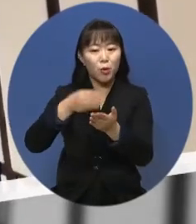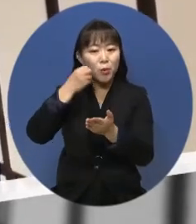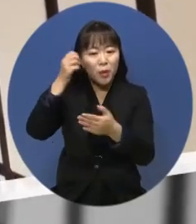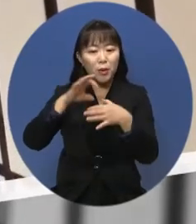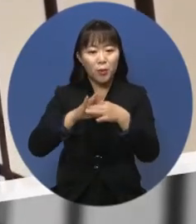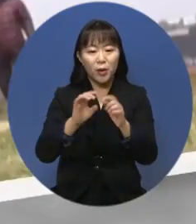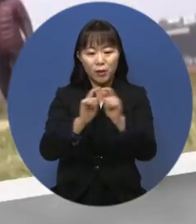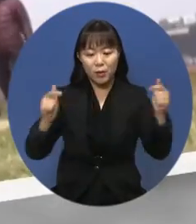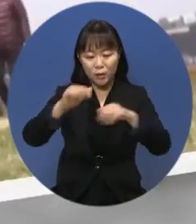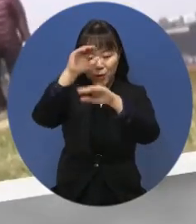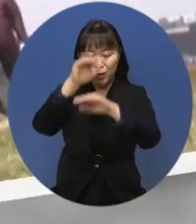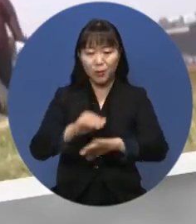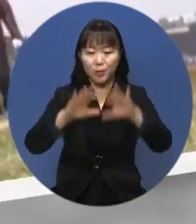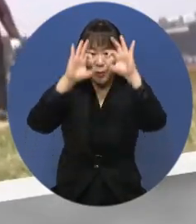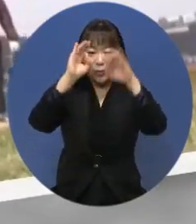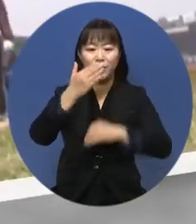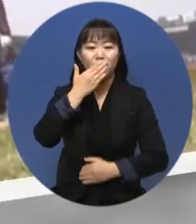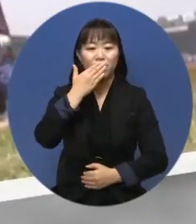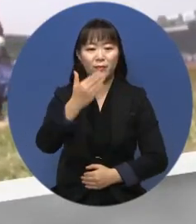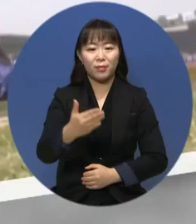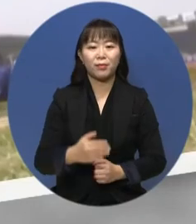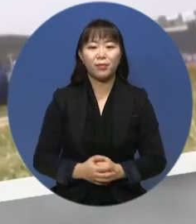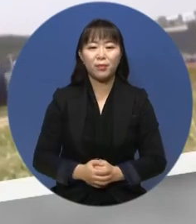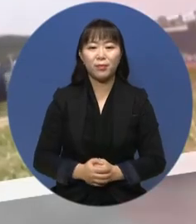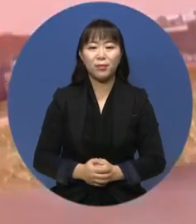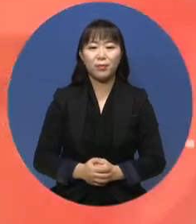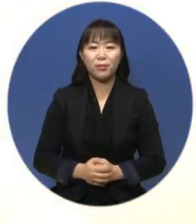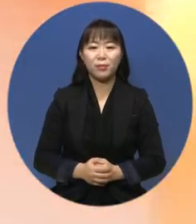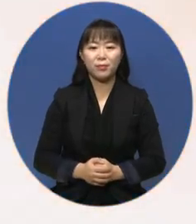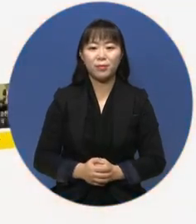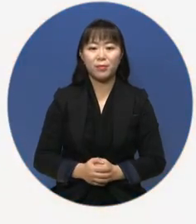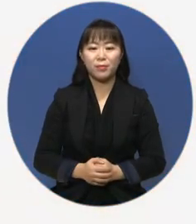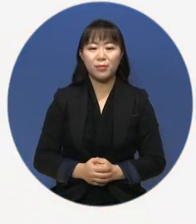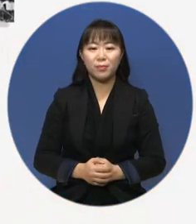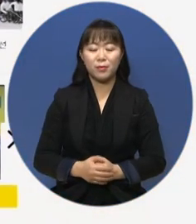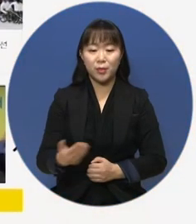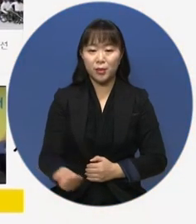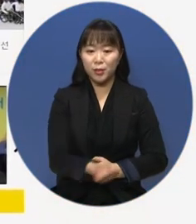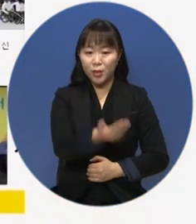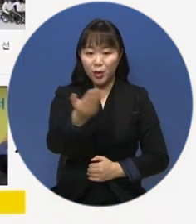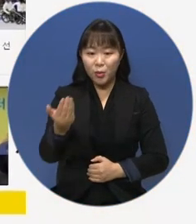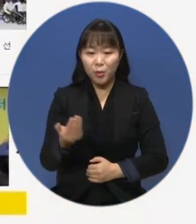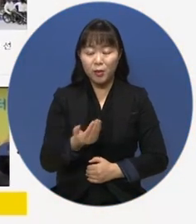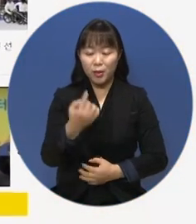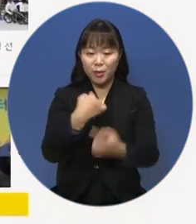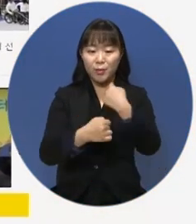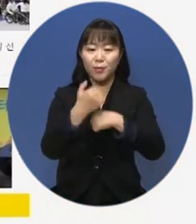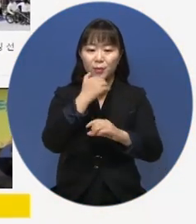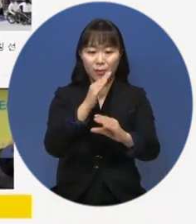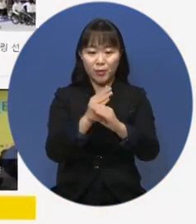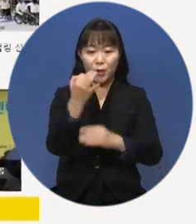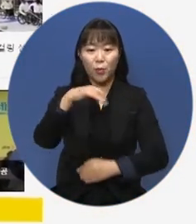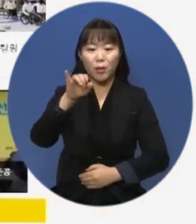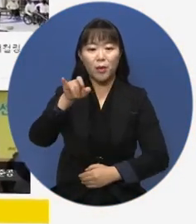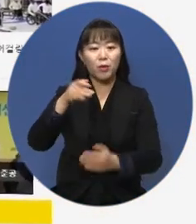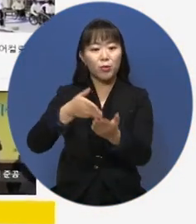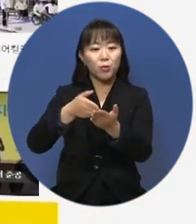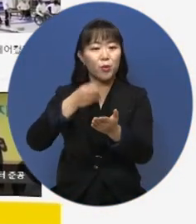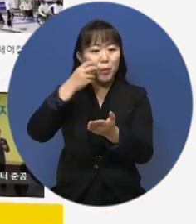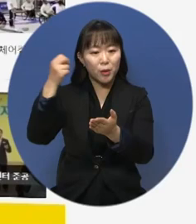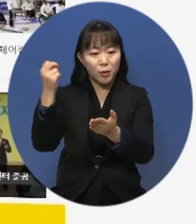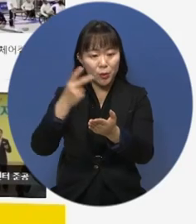홈페이지를 통해 보다 다양한 소식을 접할 수 있습니다 시청자 여러분의 제보를 기다립니다 왜 표현 뉴스